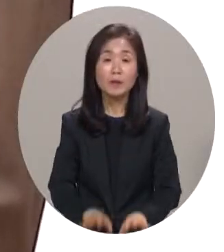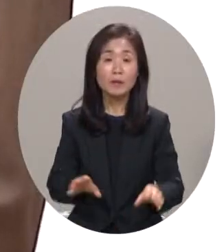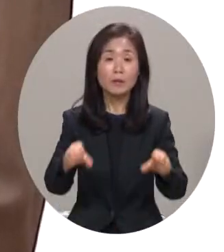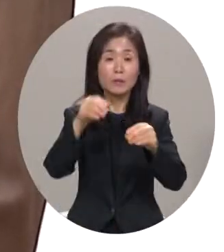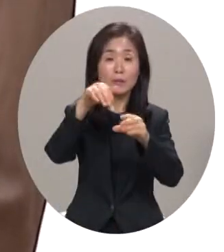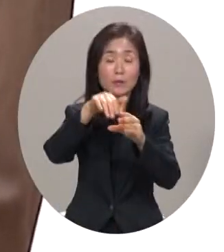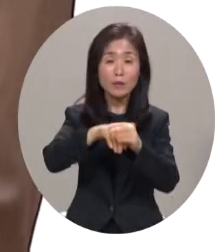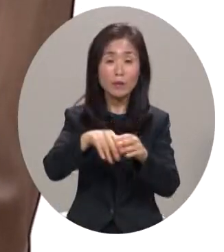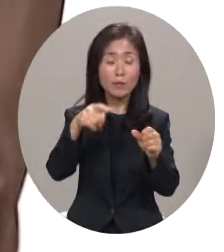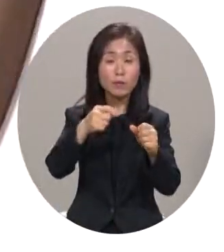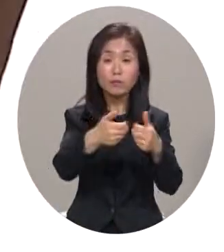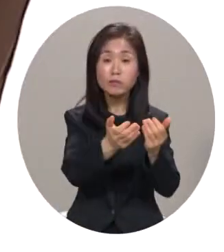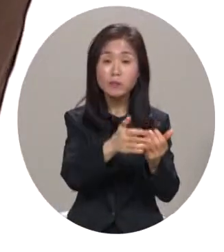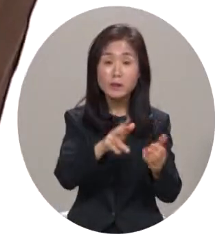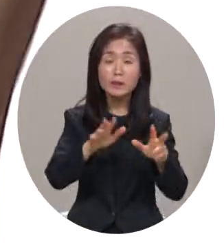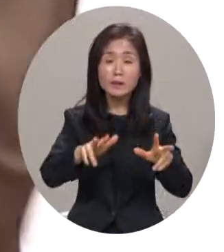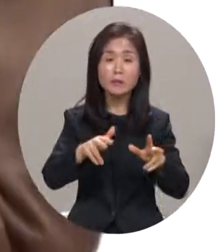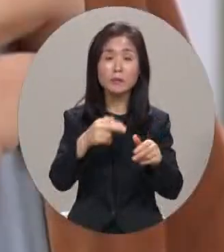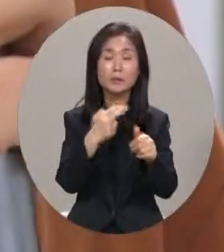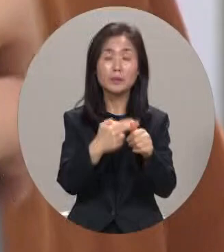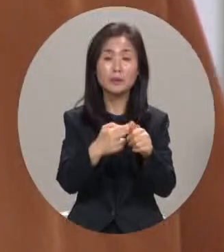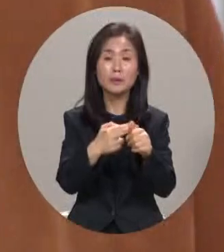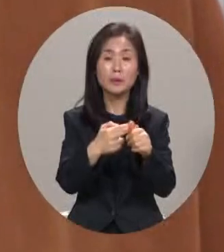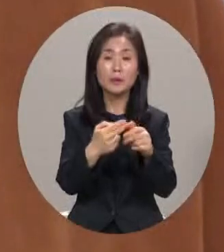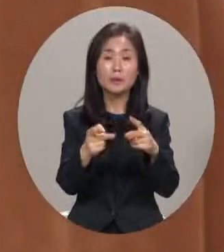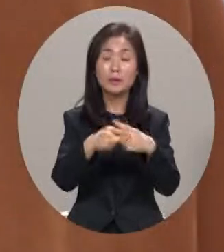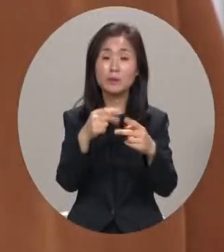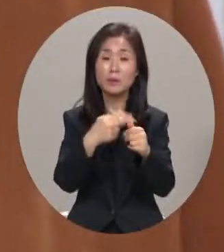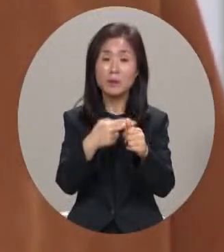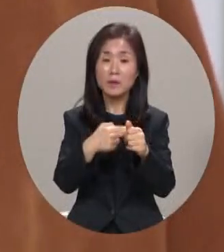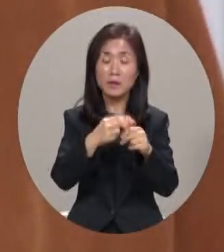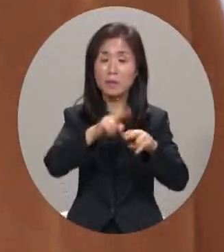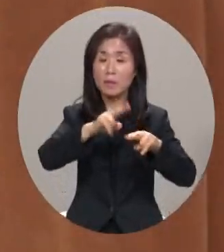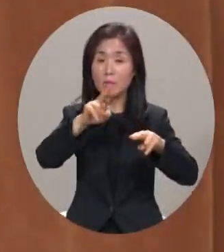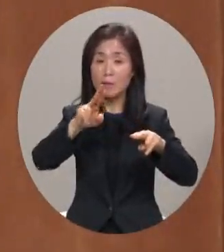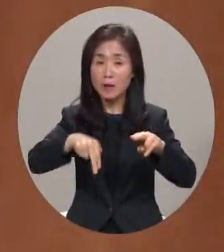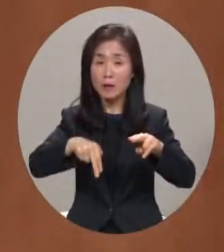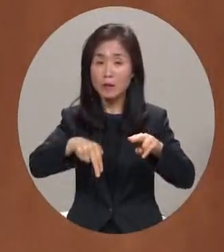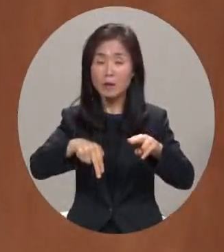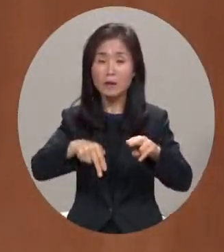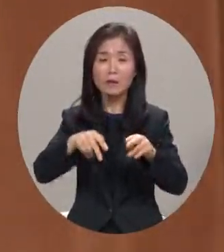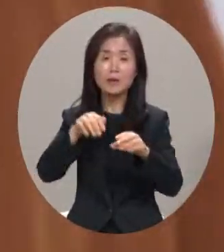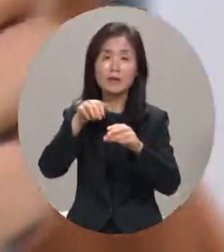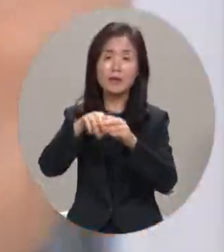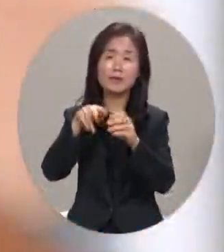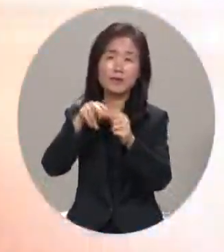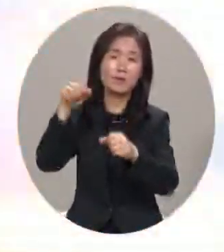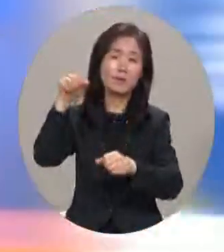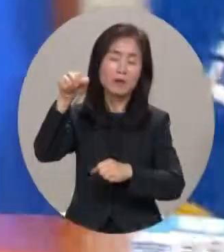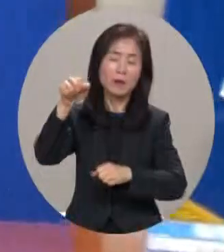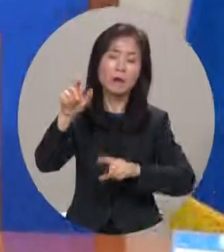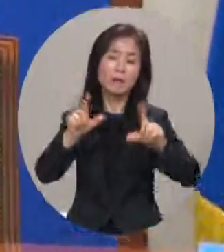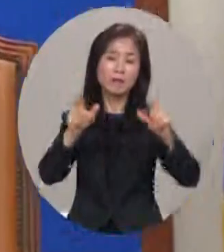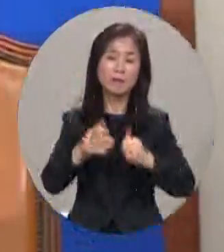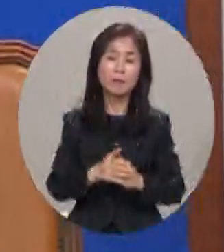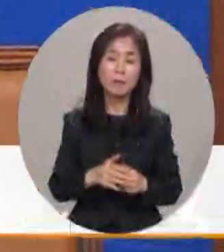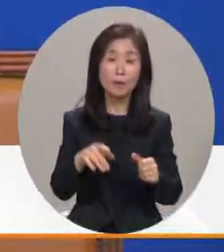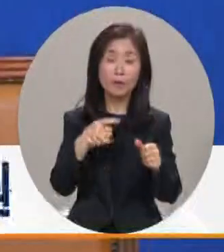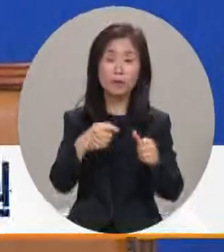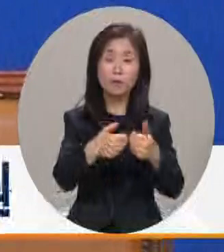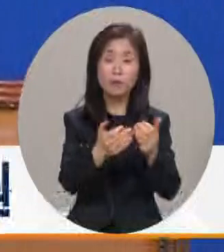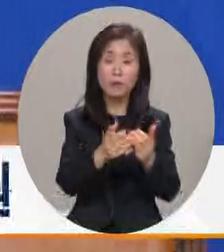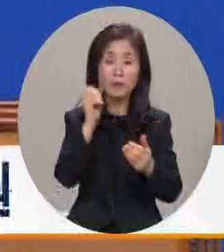총선 교육 분야에선 현직 초등 교사들이 이따라 교편을 내려놓고 선거에 나섰습니다 교육분야